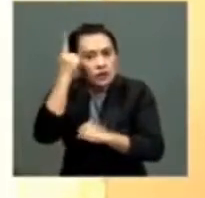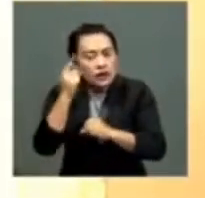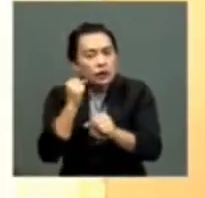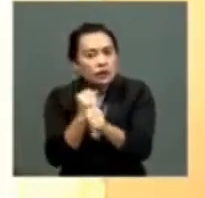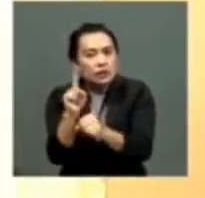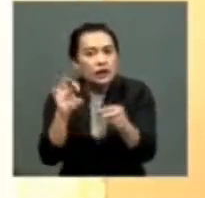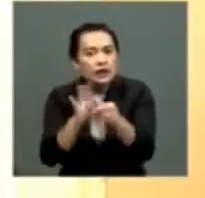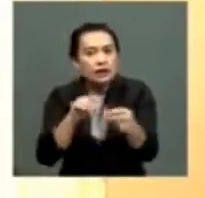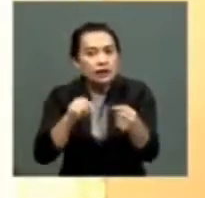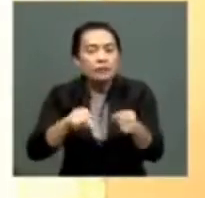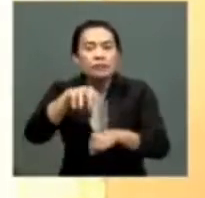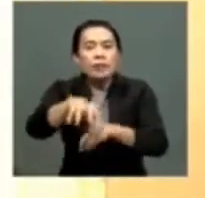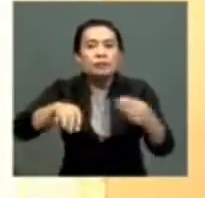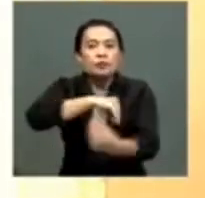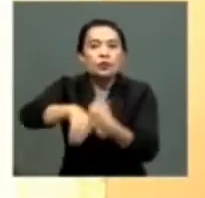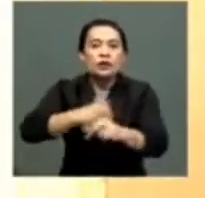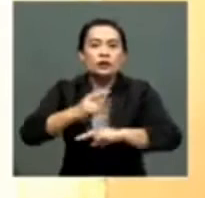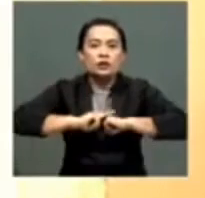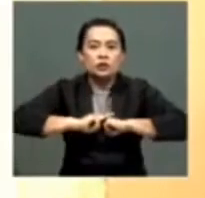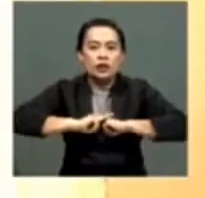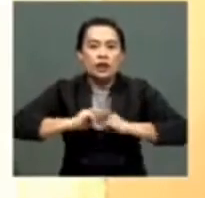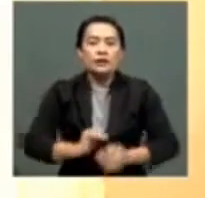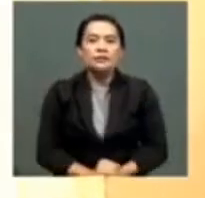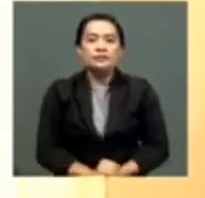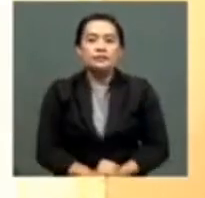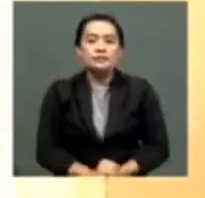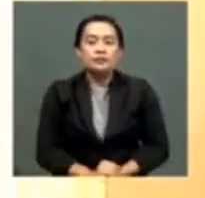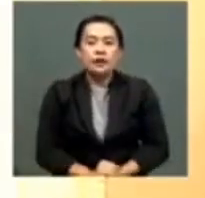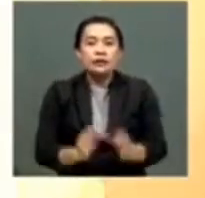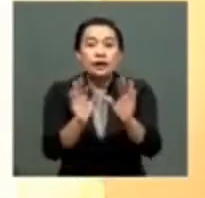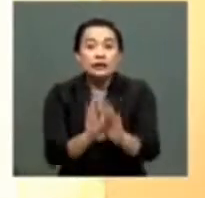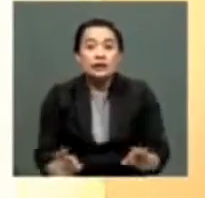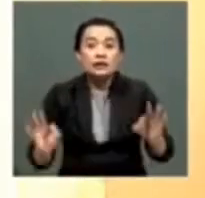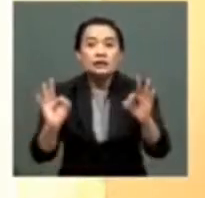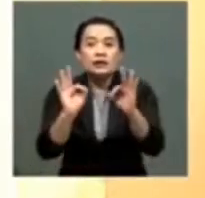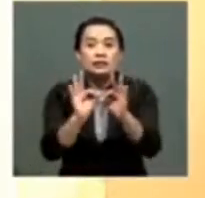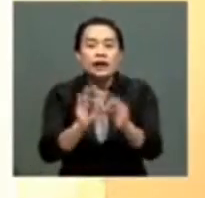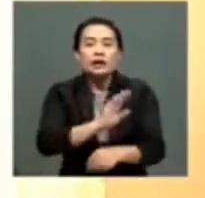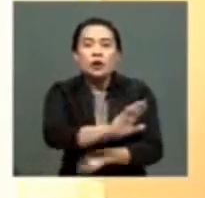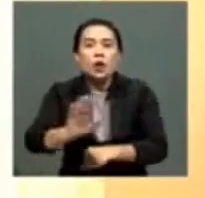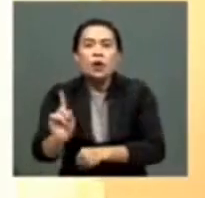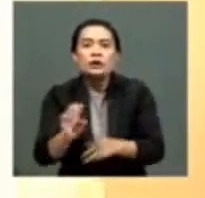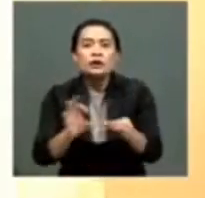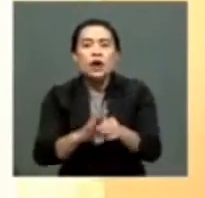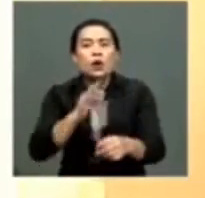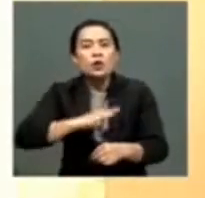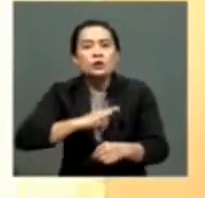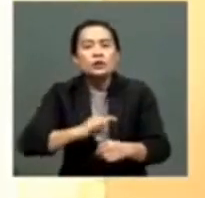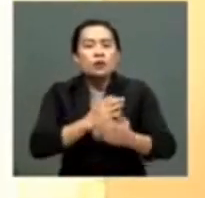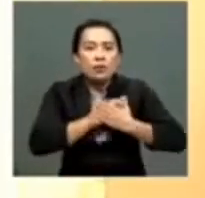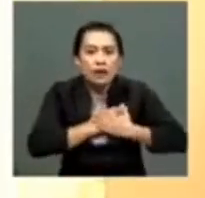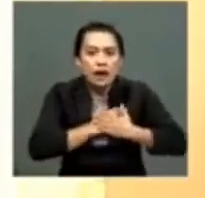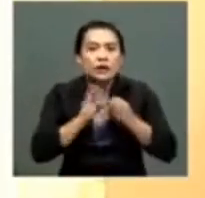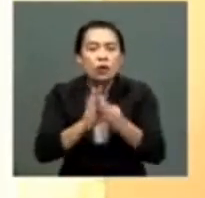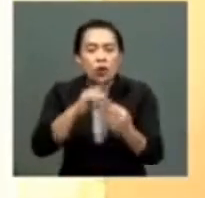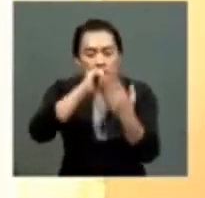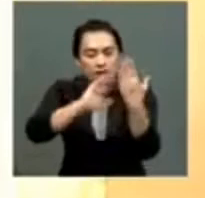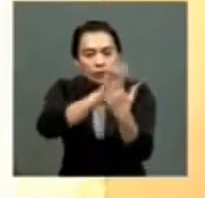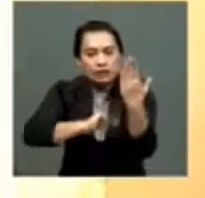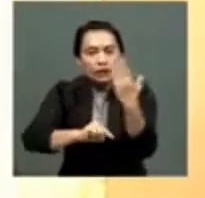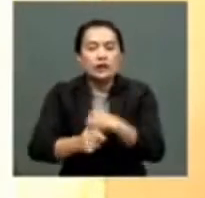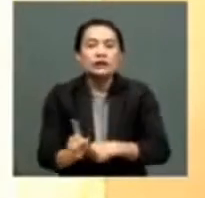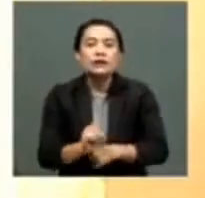องและสิ่งที่สำคัญมากไปกว่านั้นก็คือเขาเหล่านั้นมีความรักความห่วงใยประเทศเขาไม่เพียงขอ